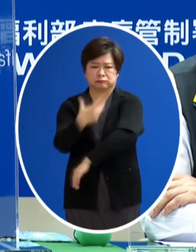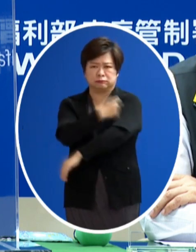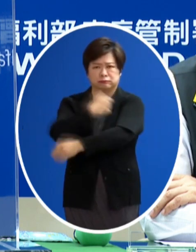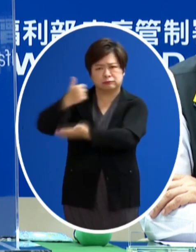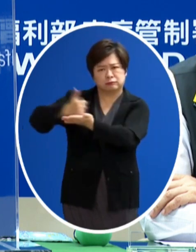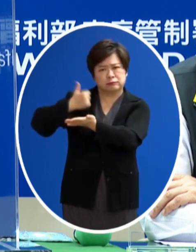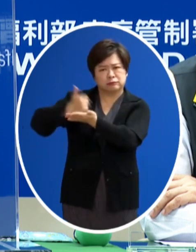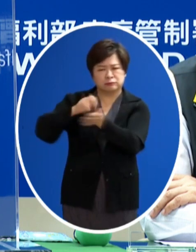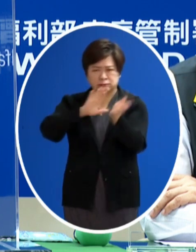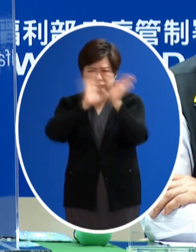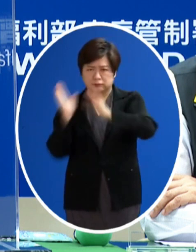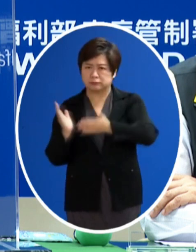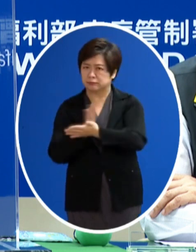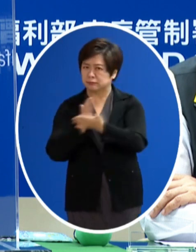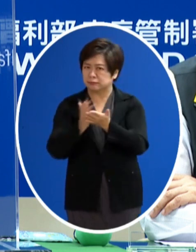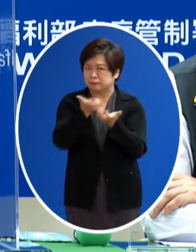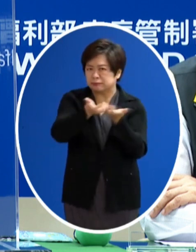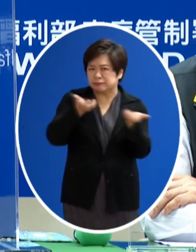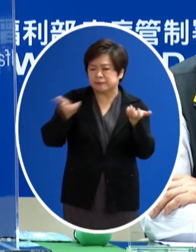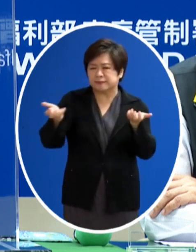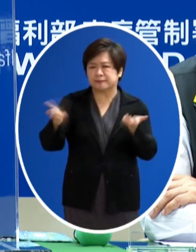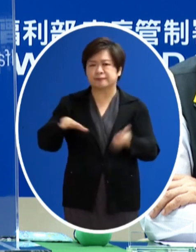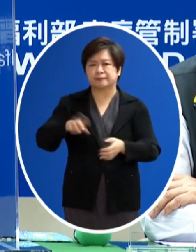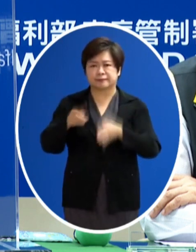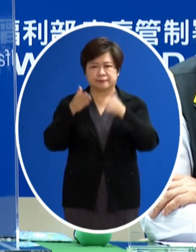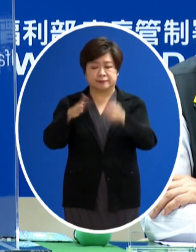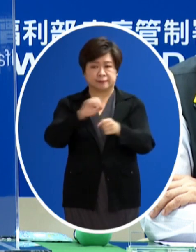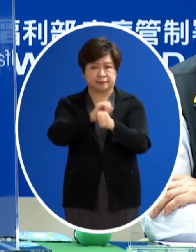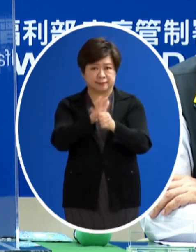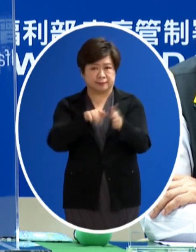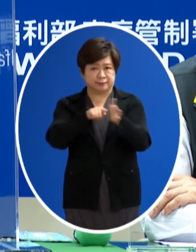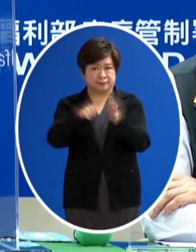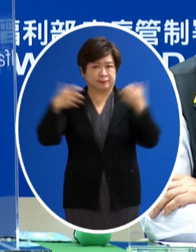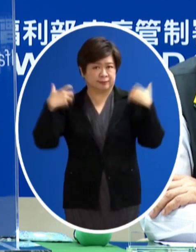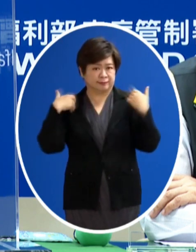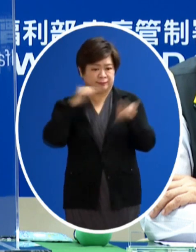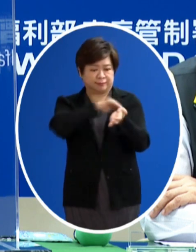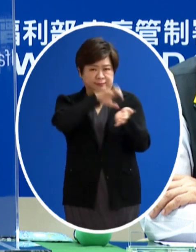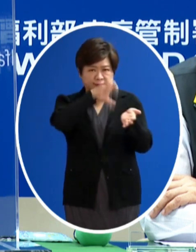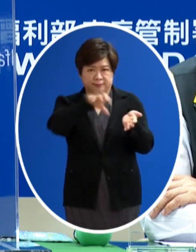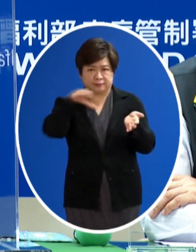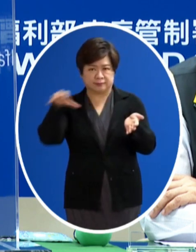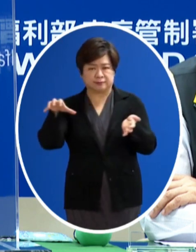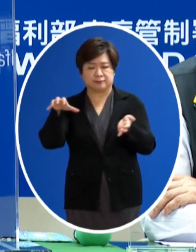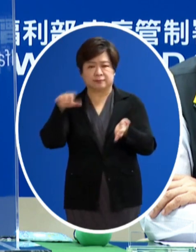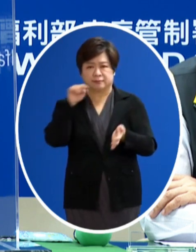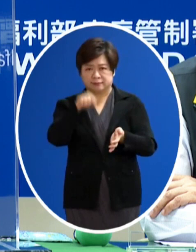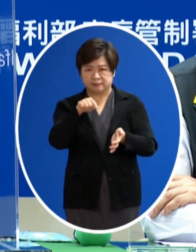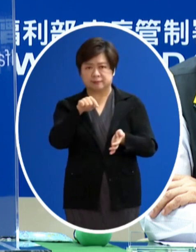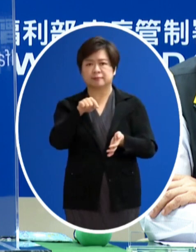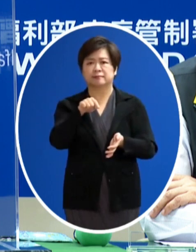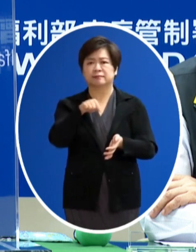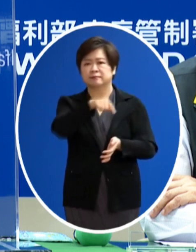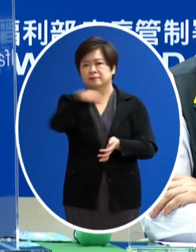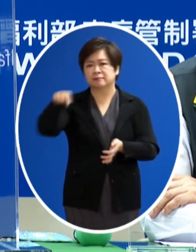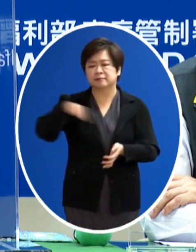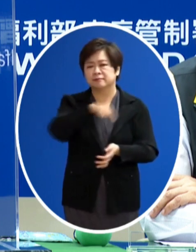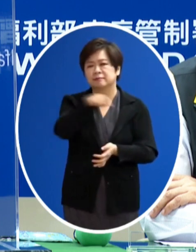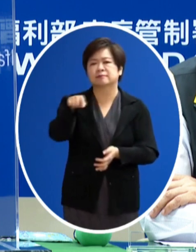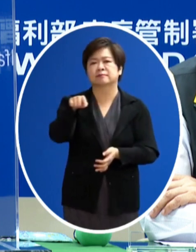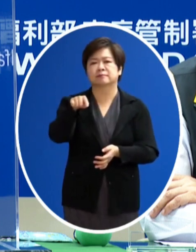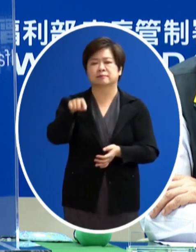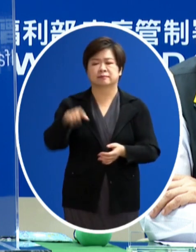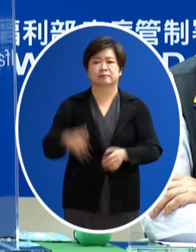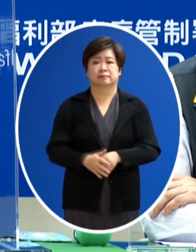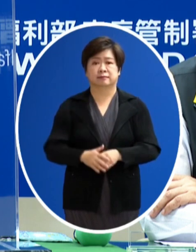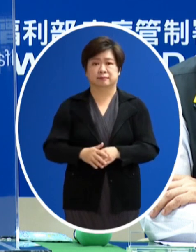个平衡，那我们还是先哈、啊、开放 COVID-19 专责医疗院所，啊专责医院哈、啊、专责医疗